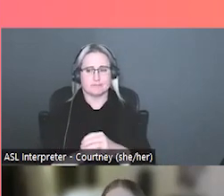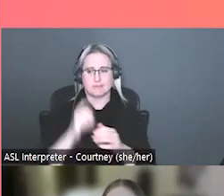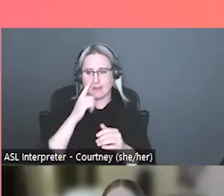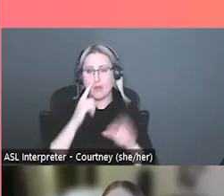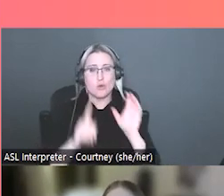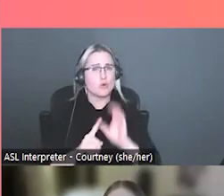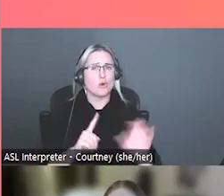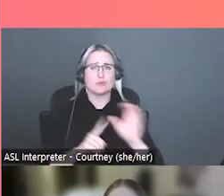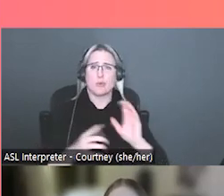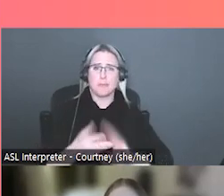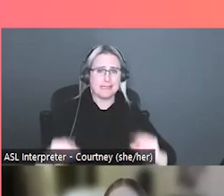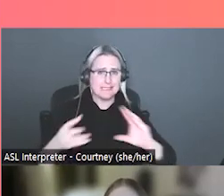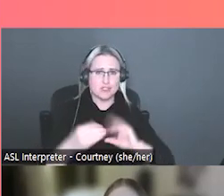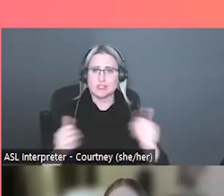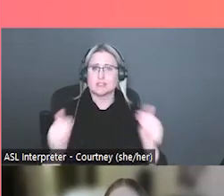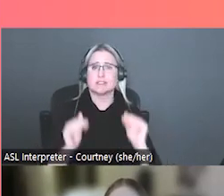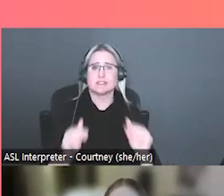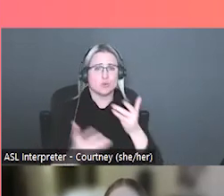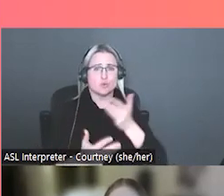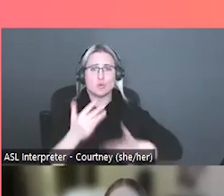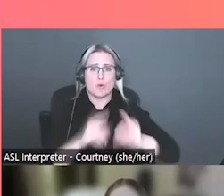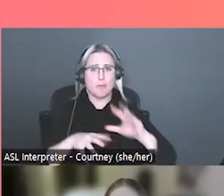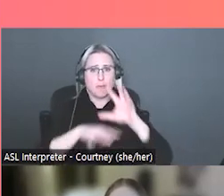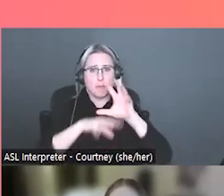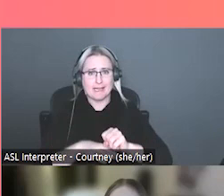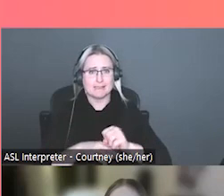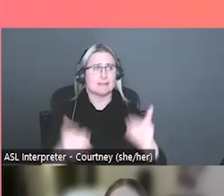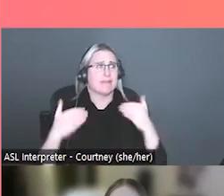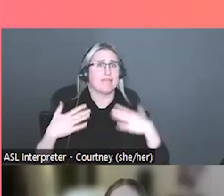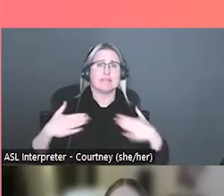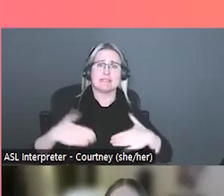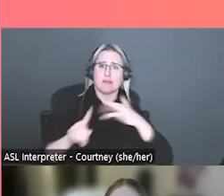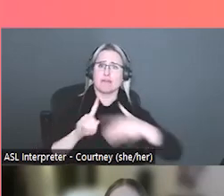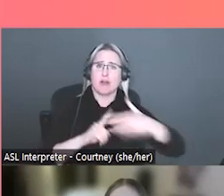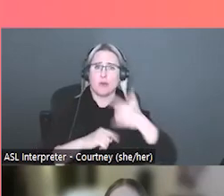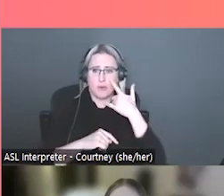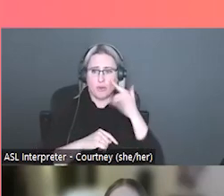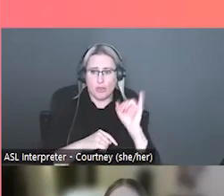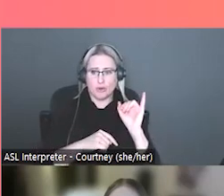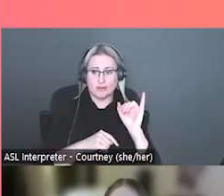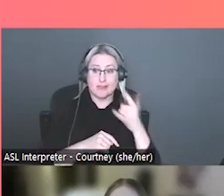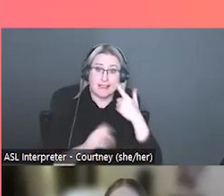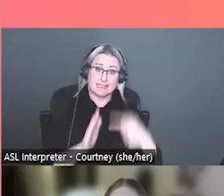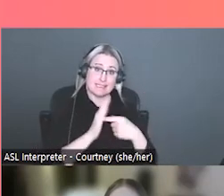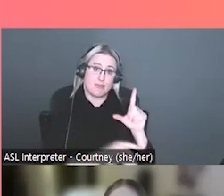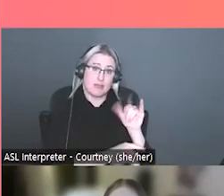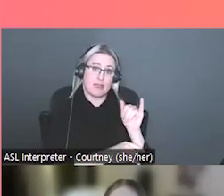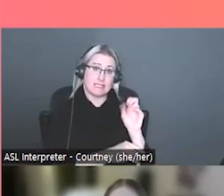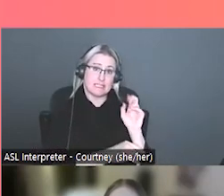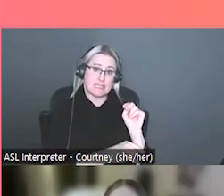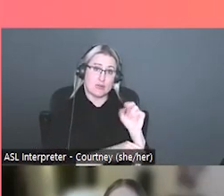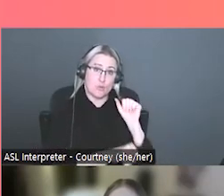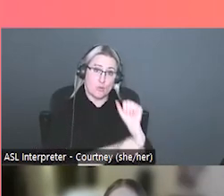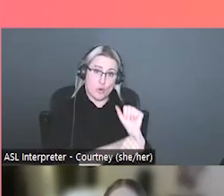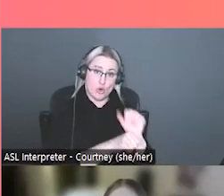les interactions, les messages culturels, les pratiques sociales et l'environnement physique de la personne afin de refléter